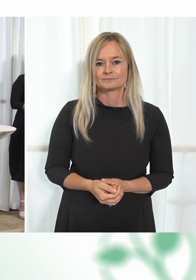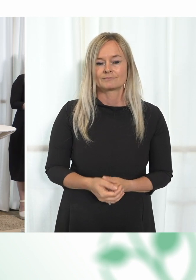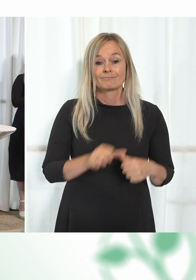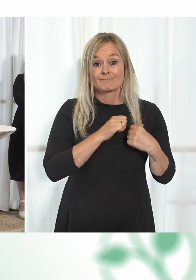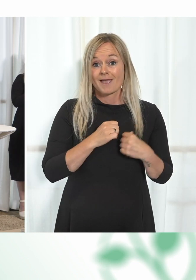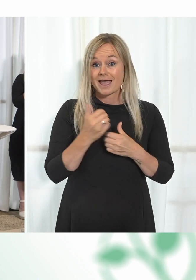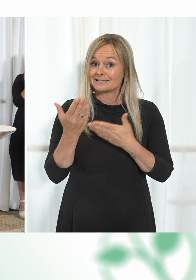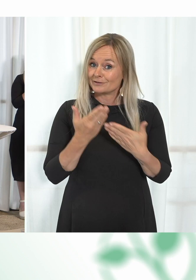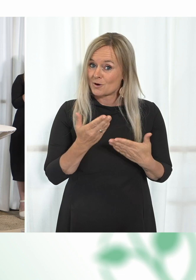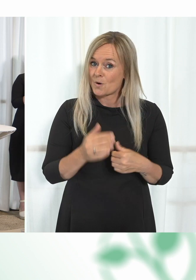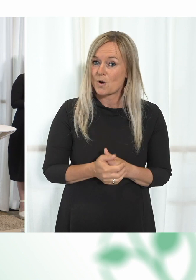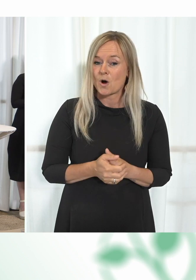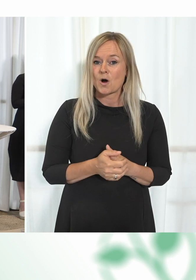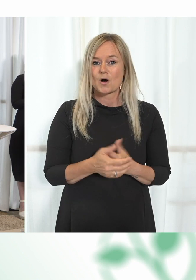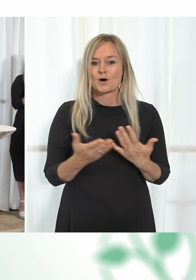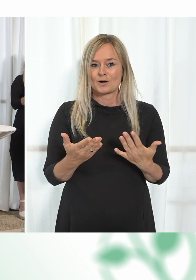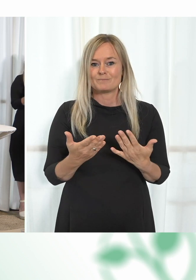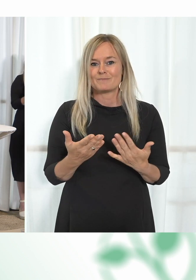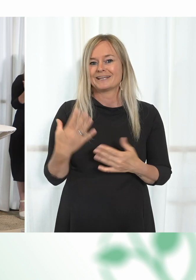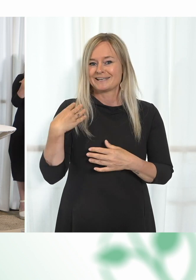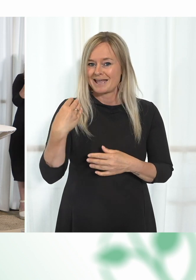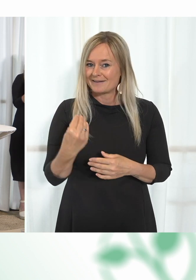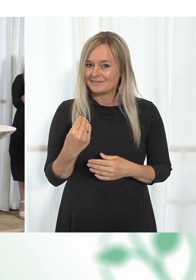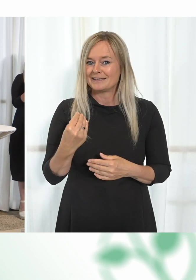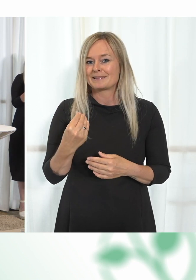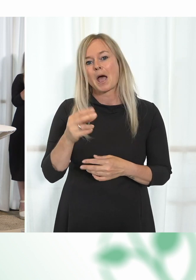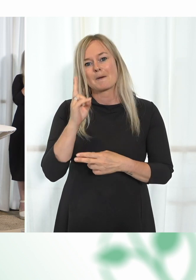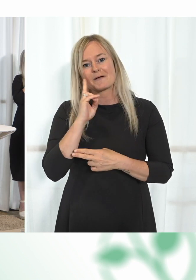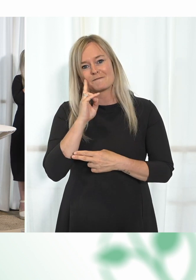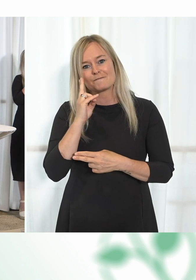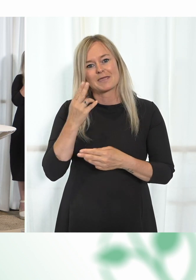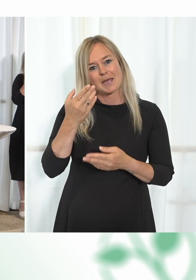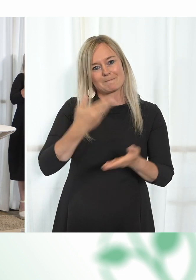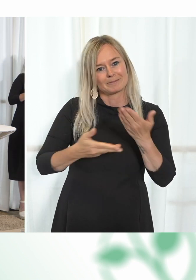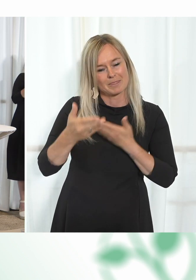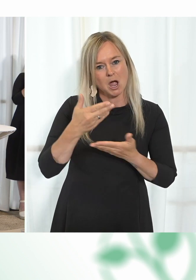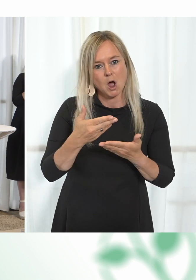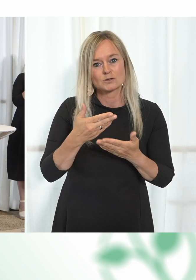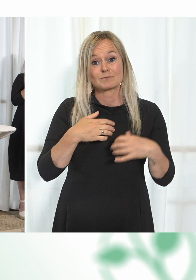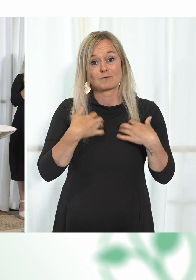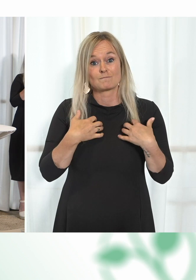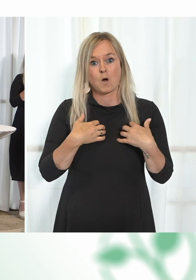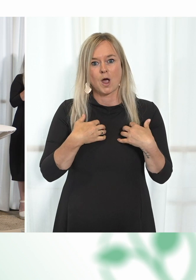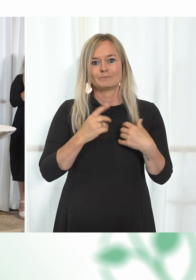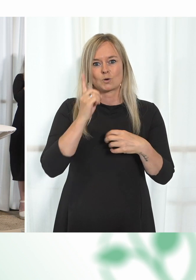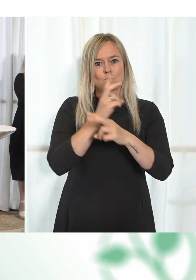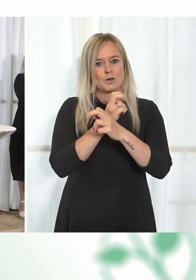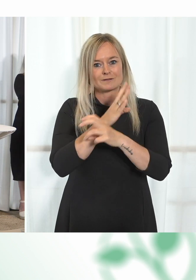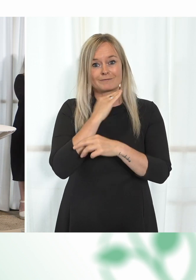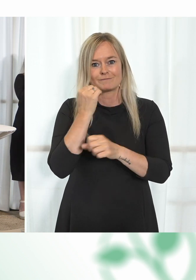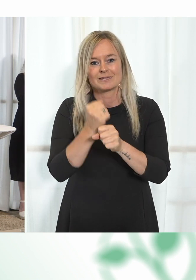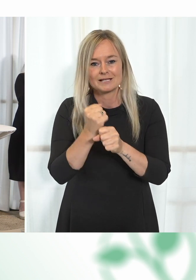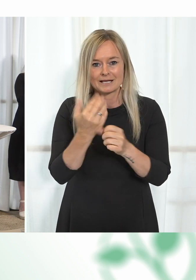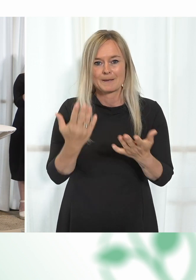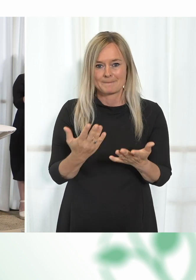Herzlich willkommen wieder einmal bei einem Unternehmensdialog. Wir freuen uns, dass in Oberösterreich viel gemacht wird. Und wenn Unternehmen starten und auf